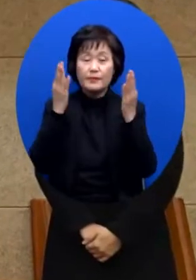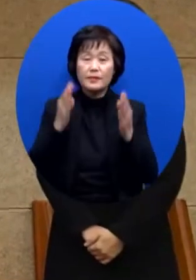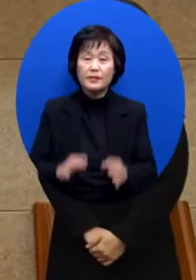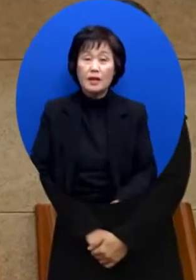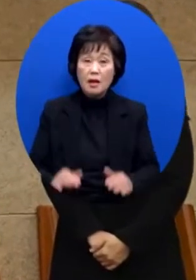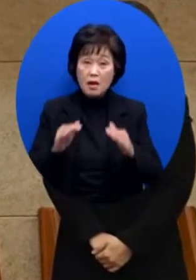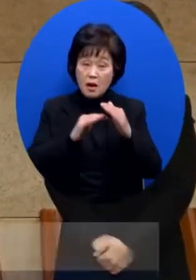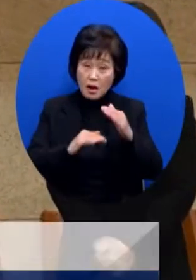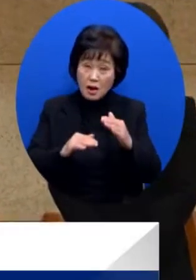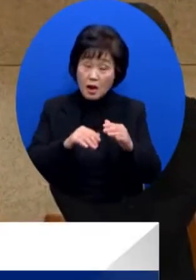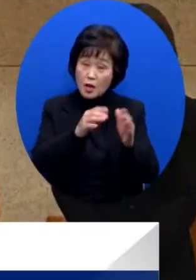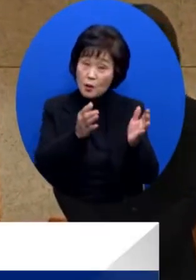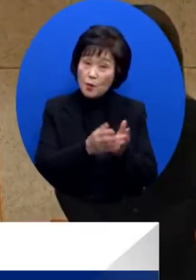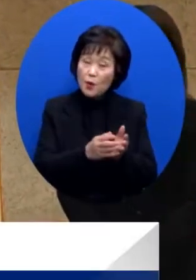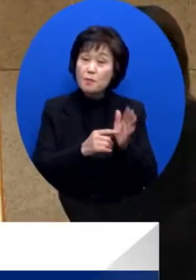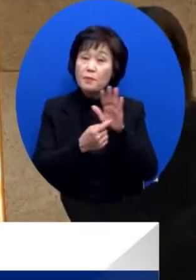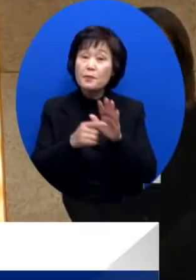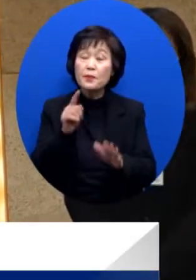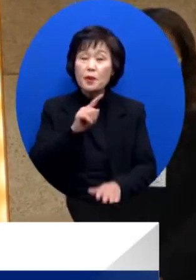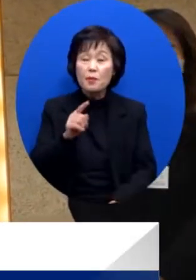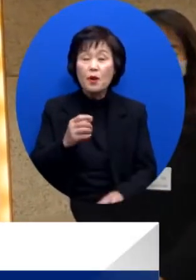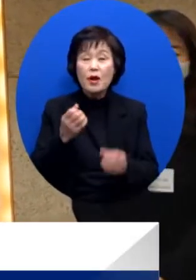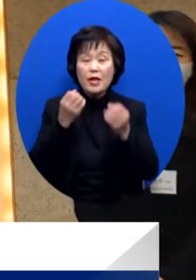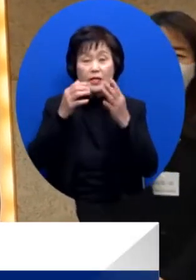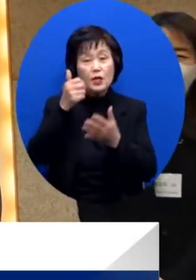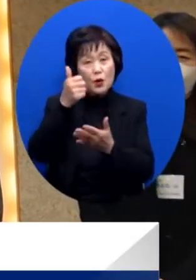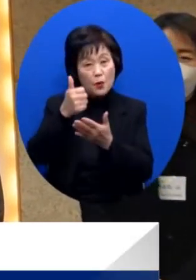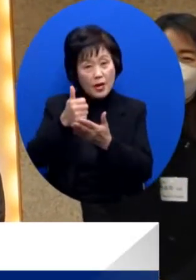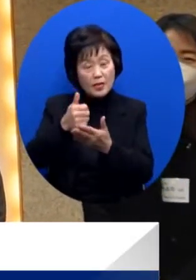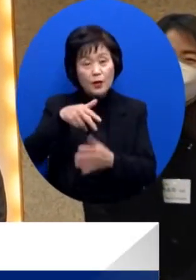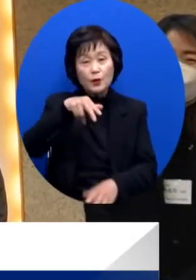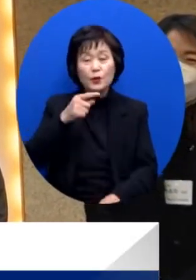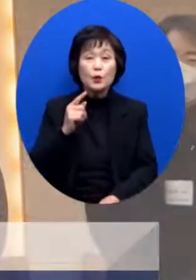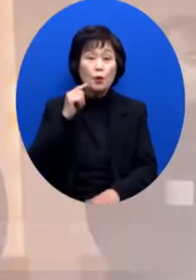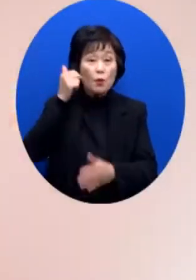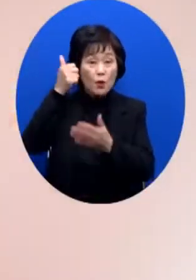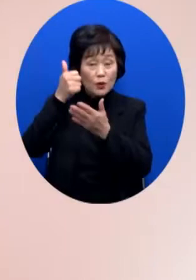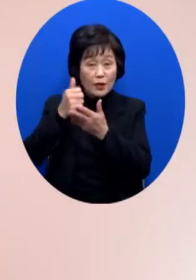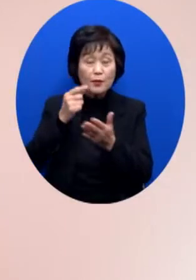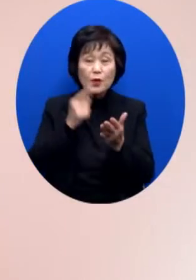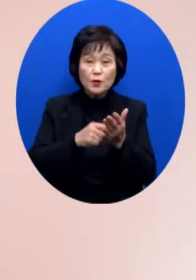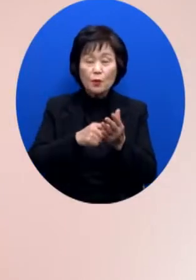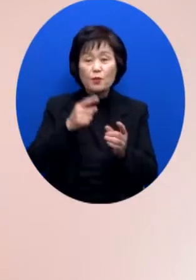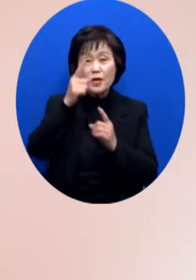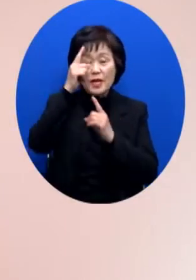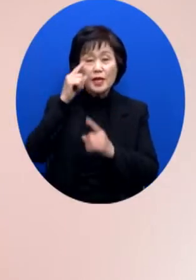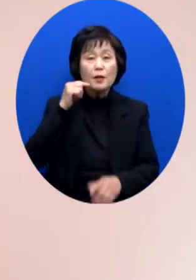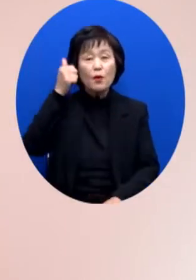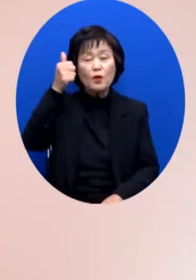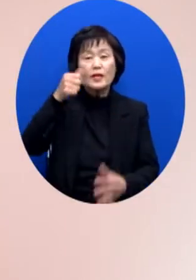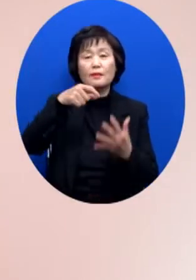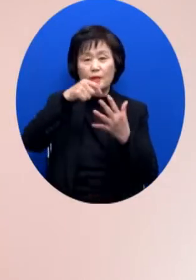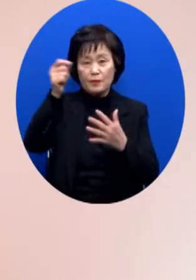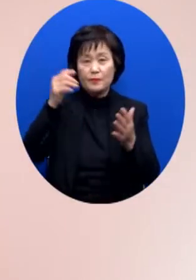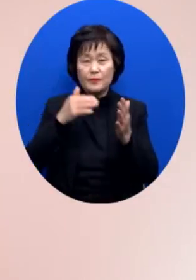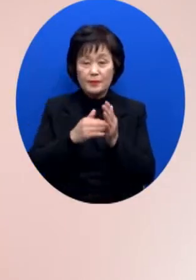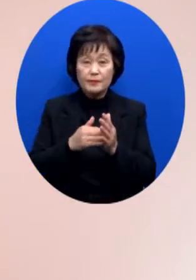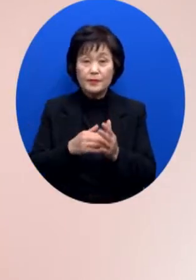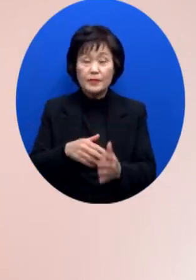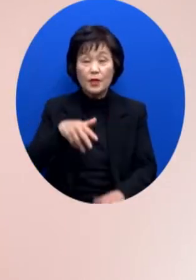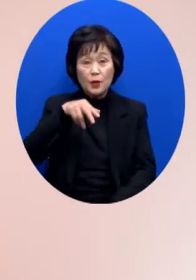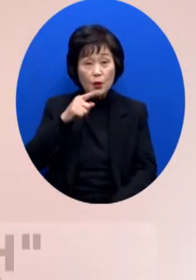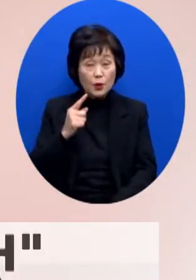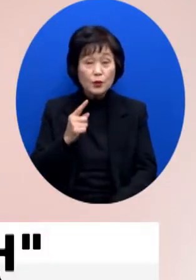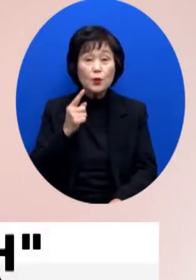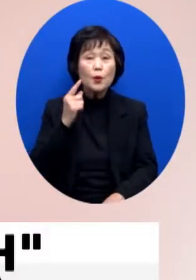가 정엽은 총회를 통해 신임 회장에 조성은 목사를 신임 총무 에 이영미 목사 를 선임해 씁니다 조성은